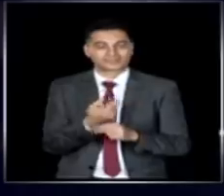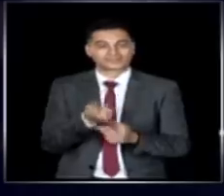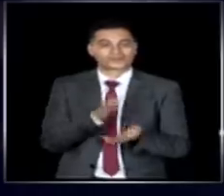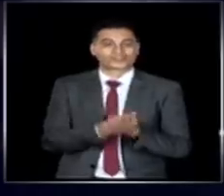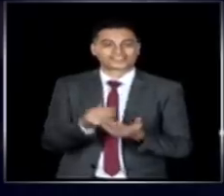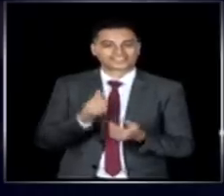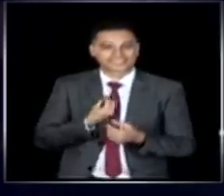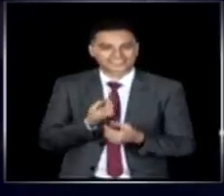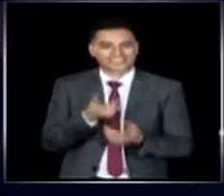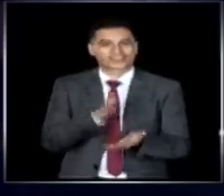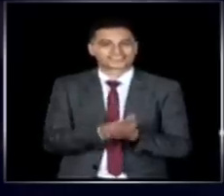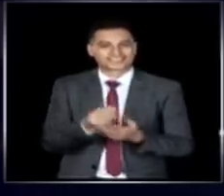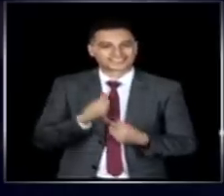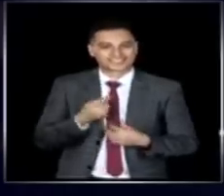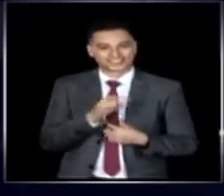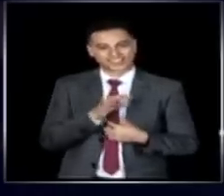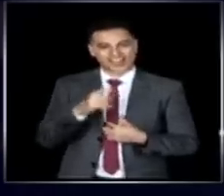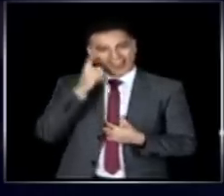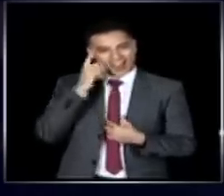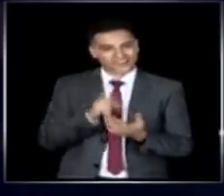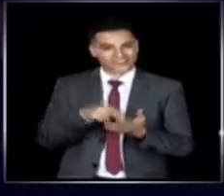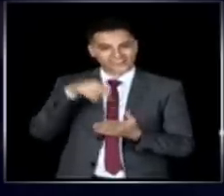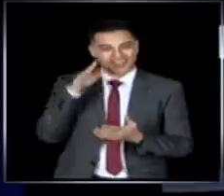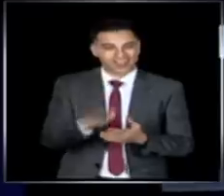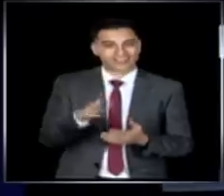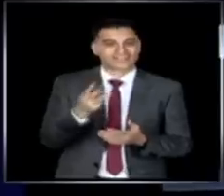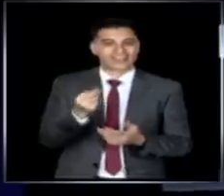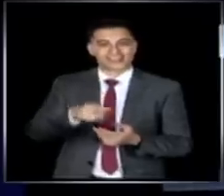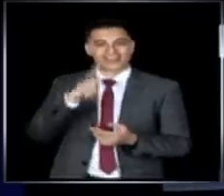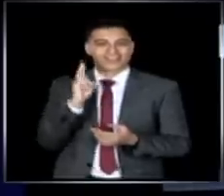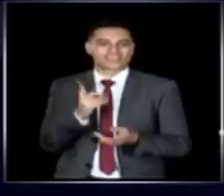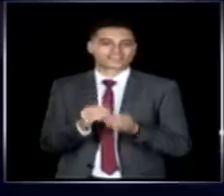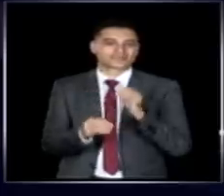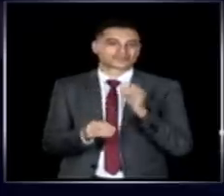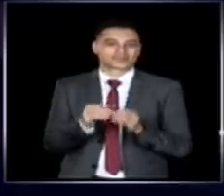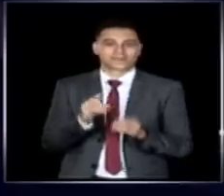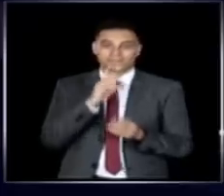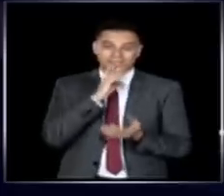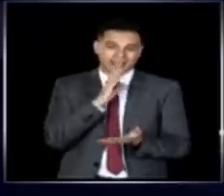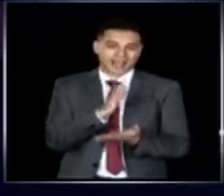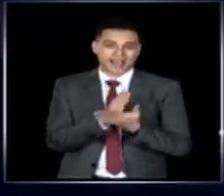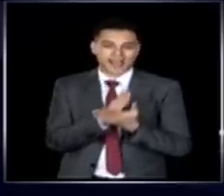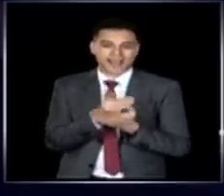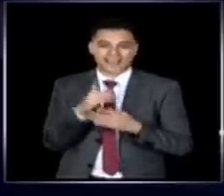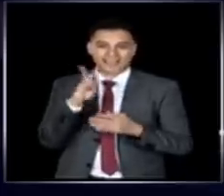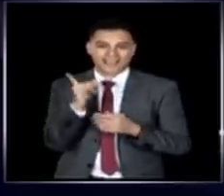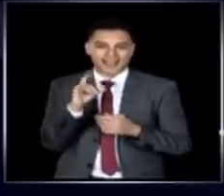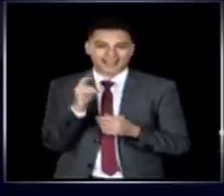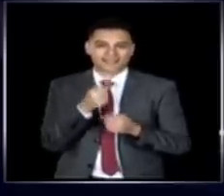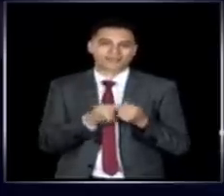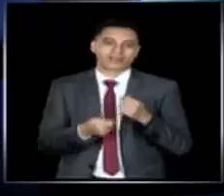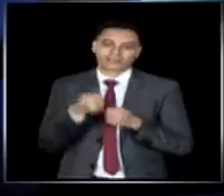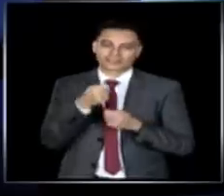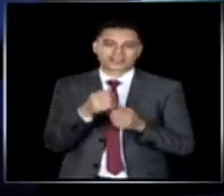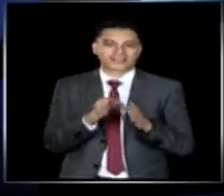فرصة. كان عندك فرصة تخطف 30 نقطة، ولكن الحقيقة كريم إضافة